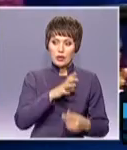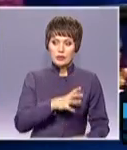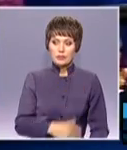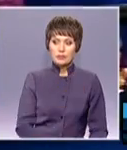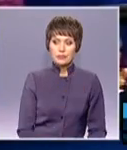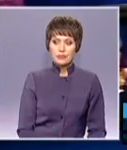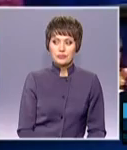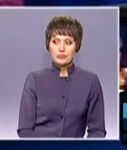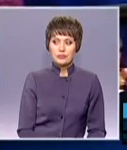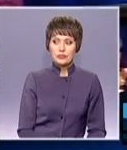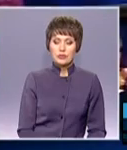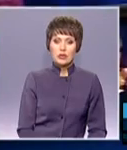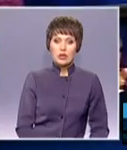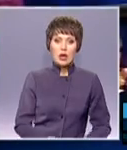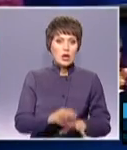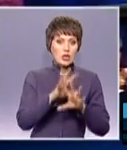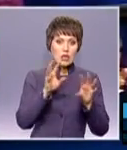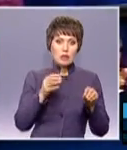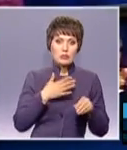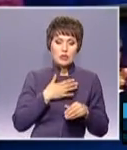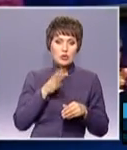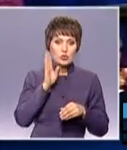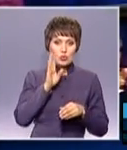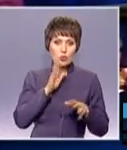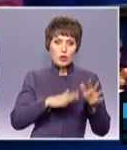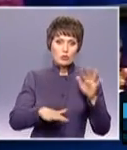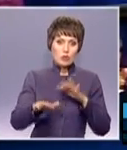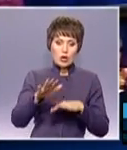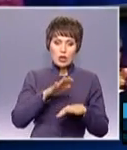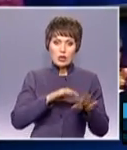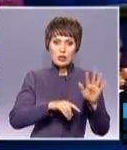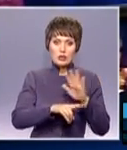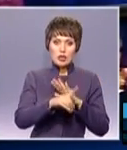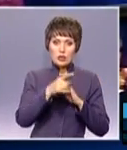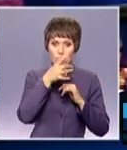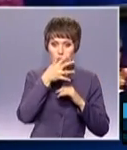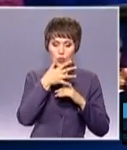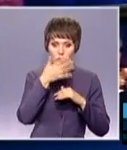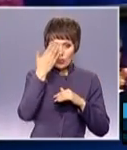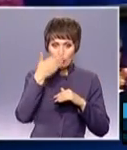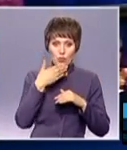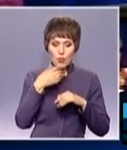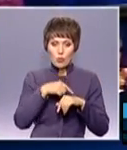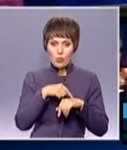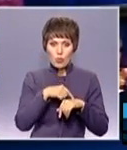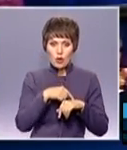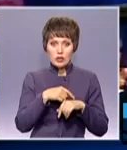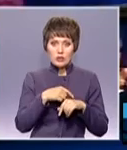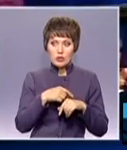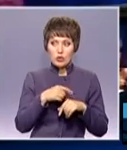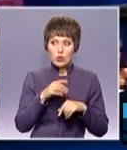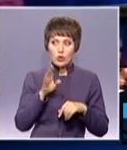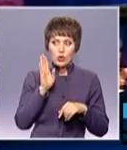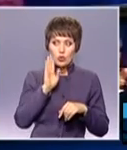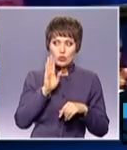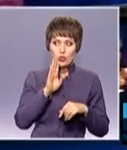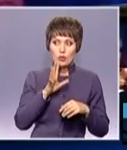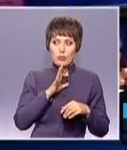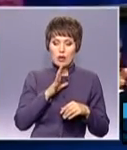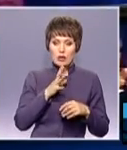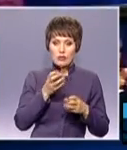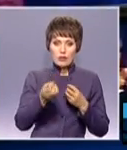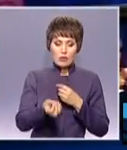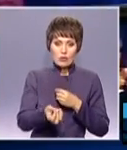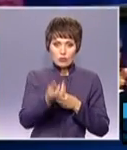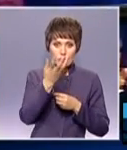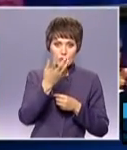бізде мына суға шомылу маусым басталды ғой, басталады осы жақында. Кейде мына субұрқақтарында ана фонтан деп